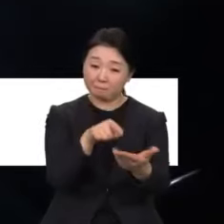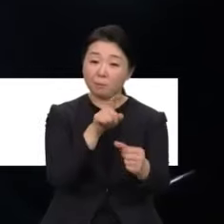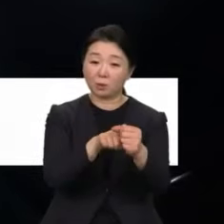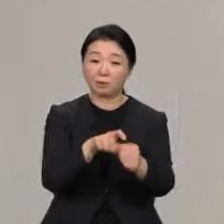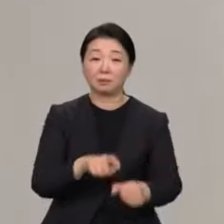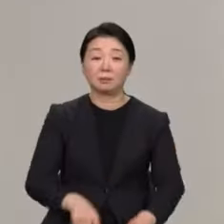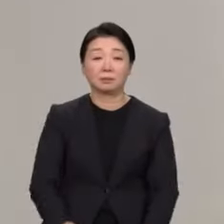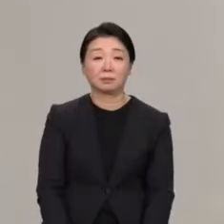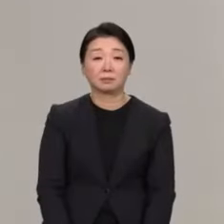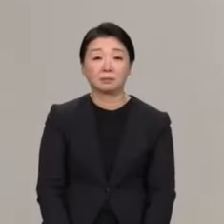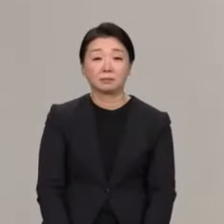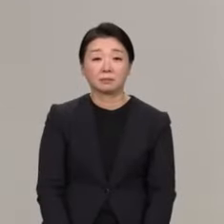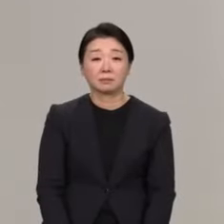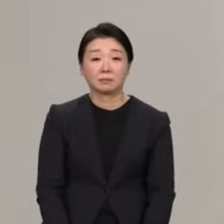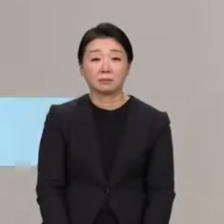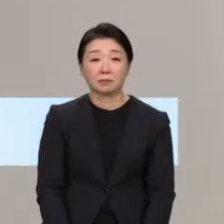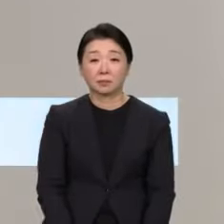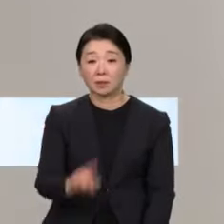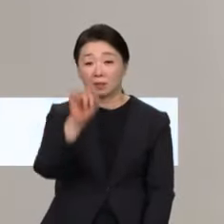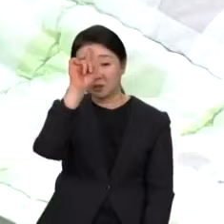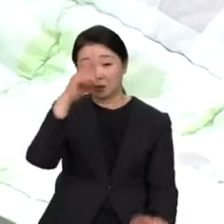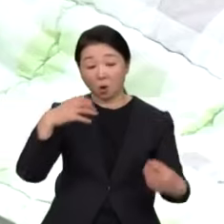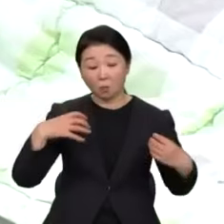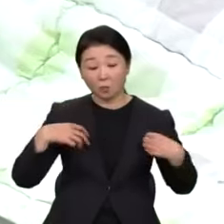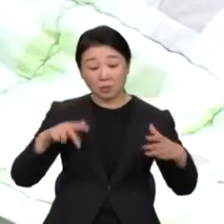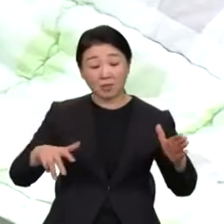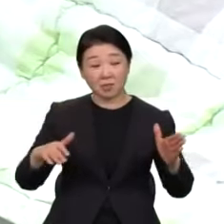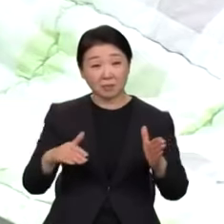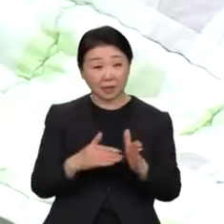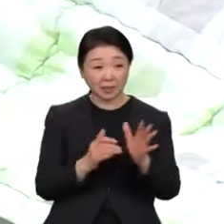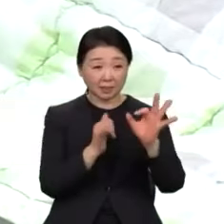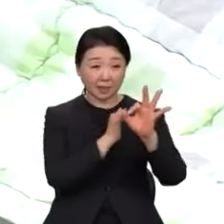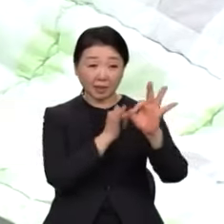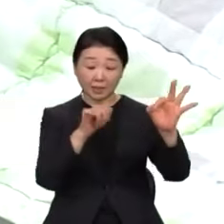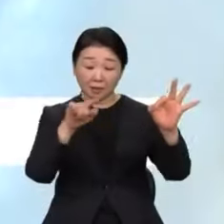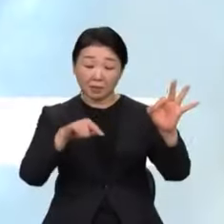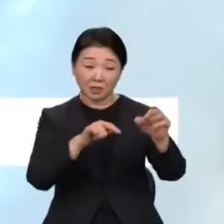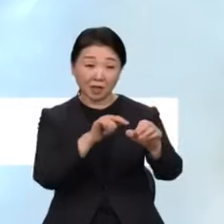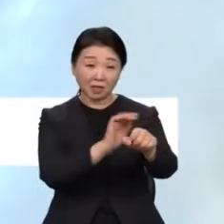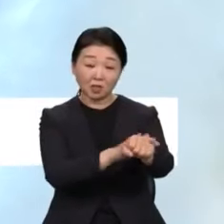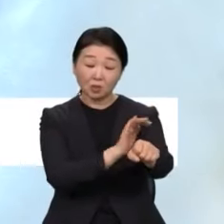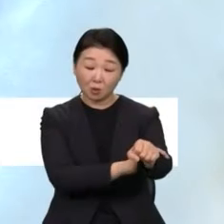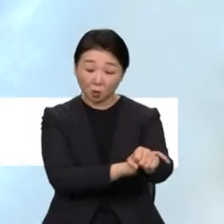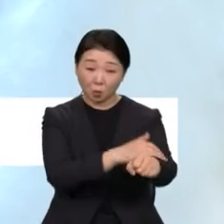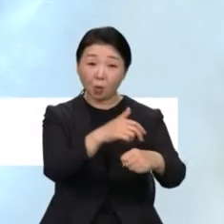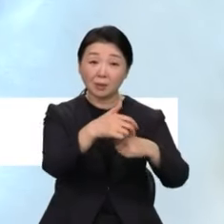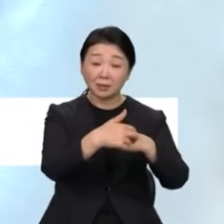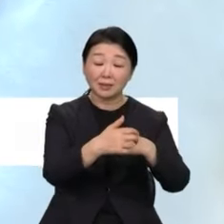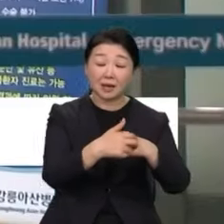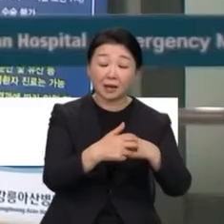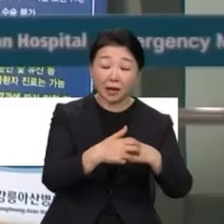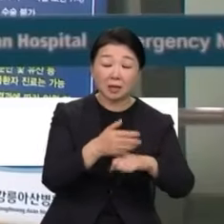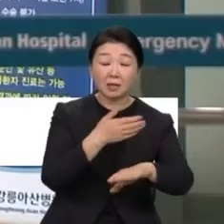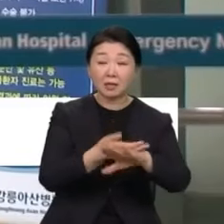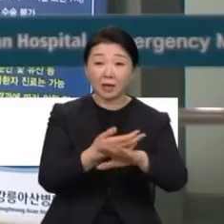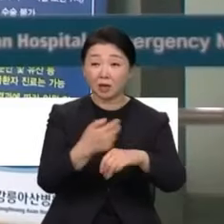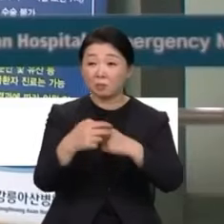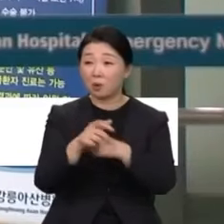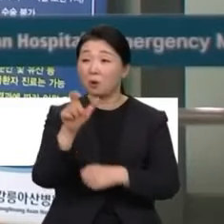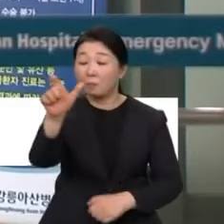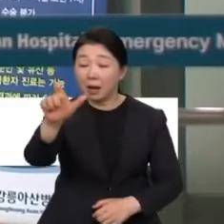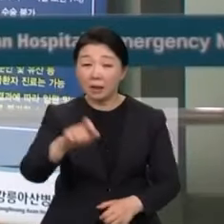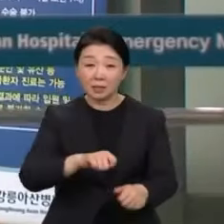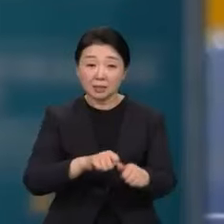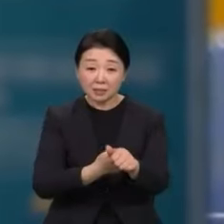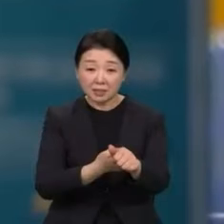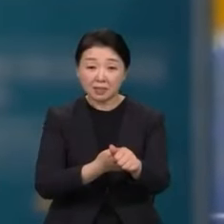취지예요. 이런 가운데 정부는 지금까지 10명 이내 전공의가 다른 의료기관에 이름을 올렸다며 징계와 처벌